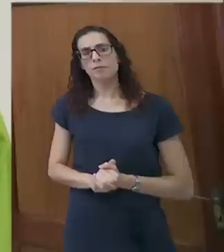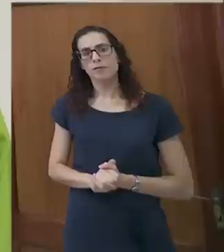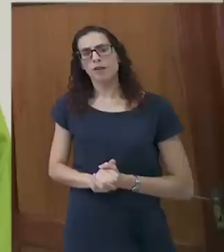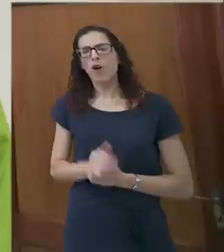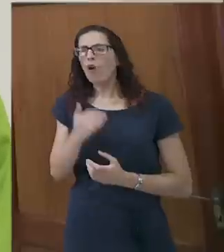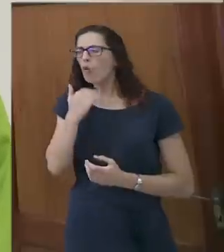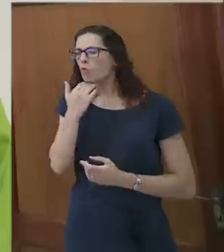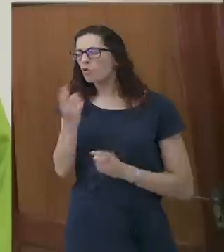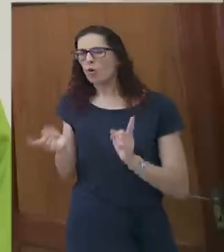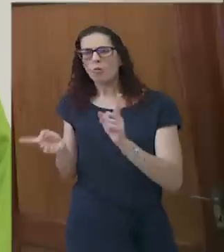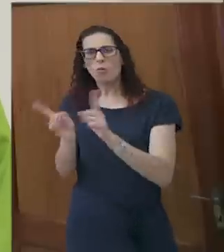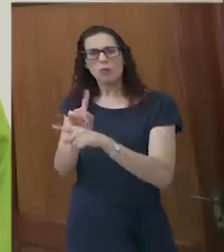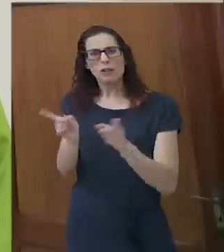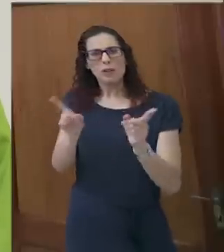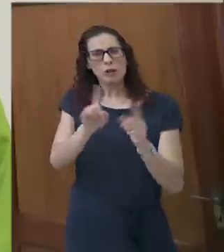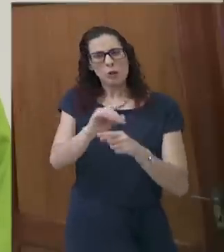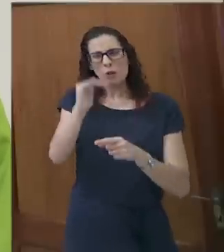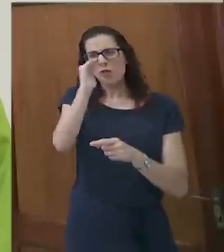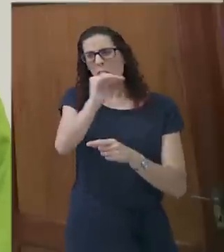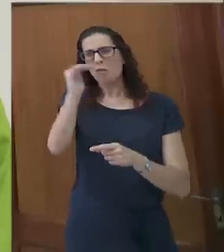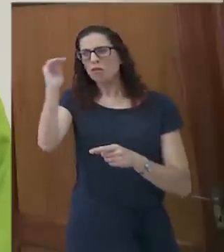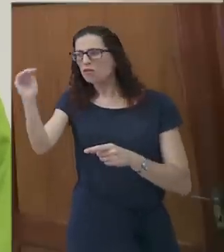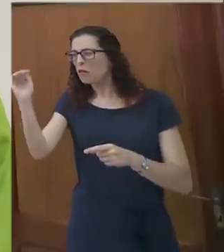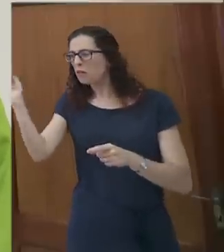Toqgħodux idduru minn familja għal oħra.